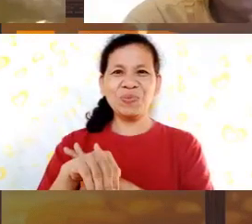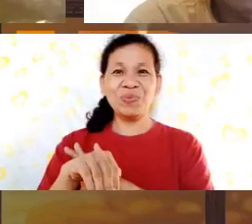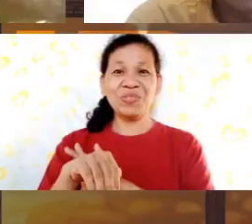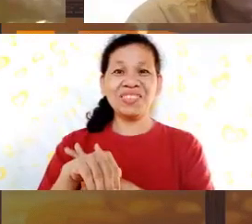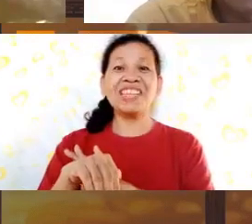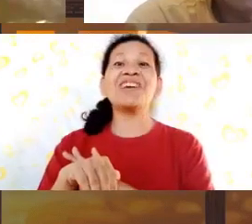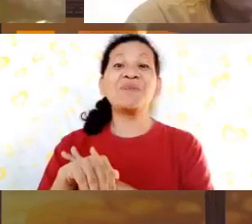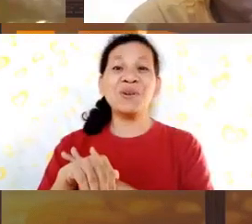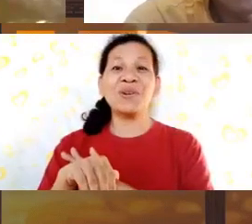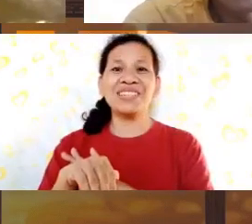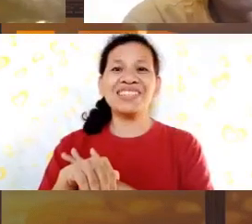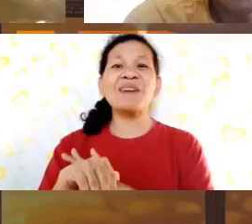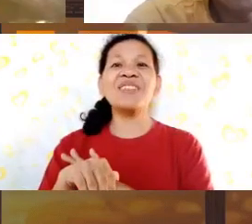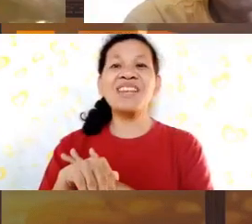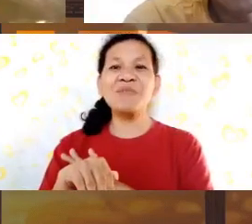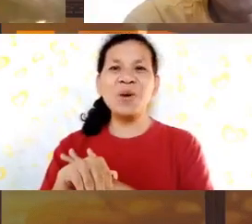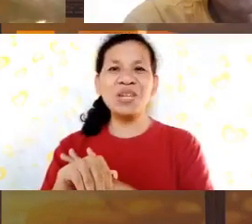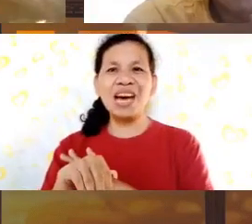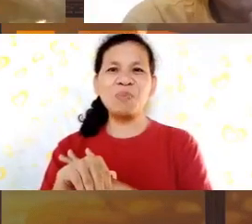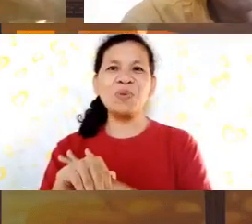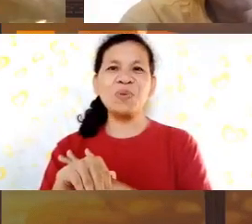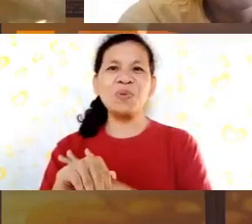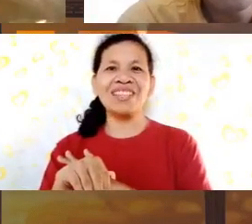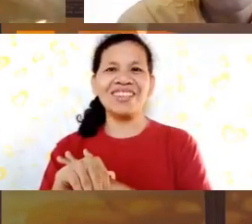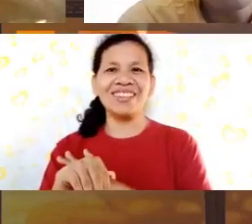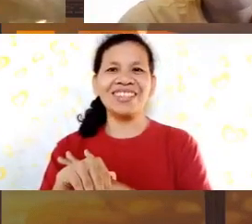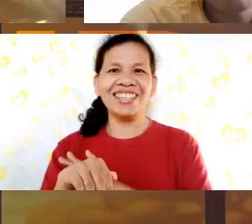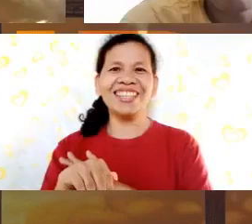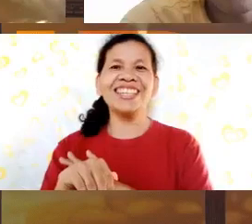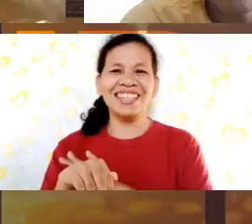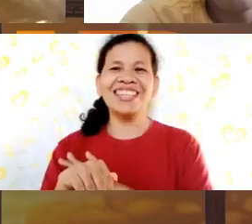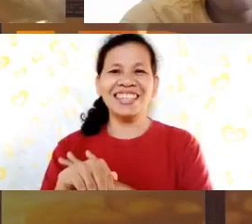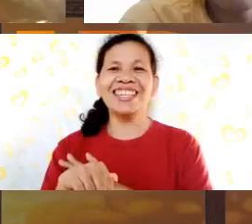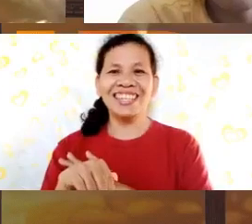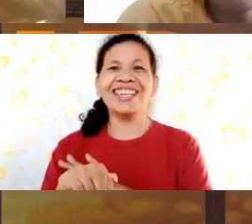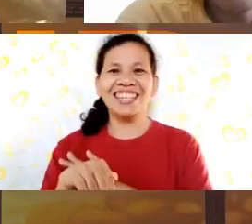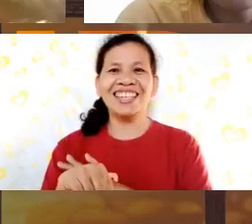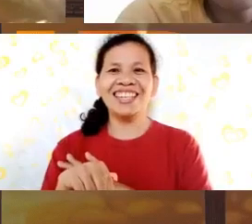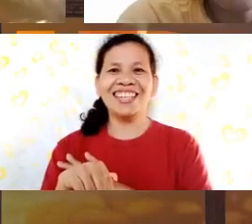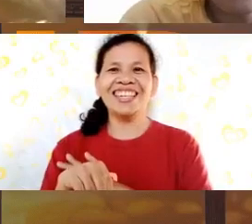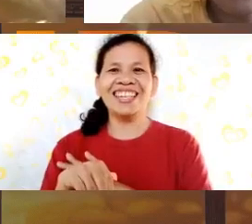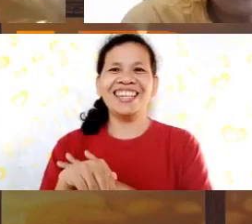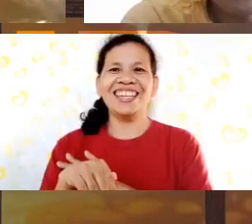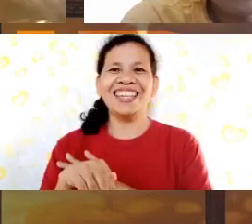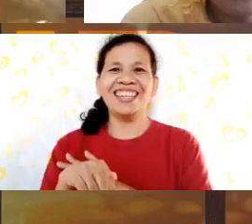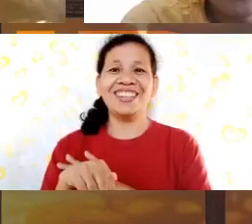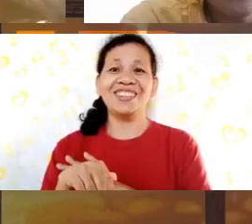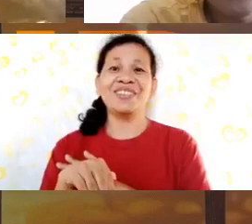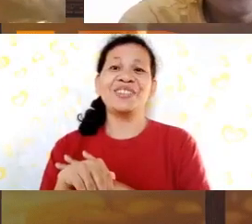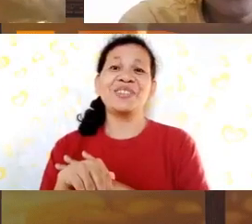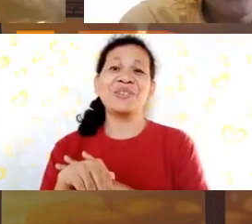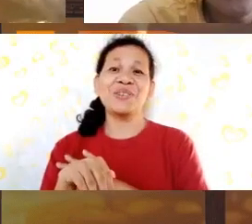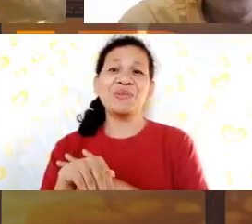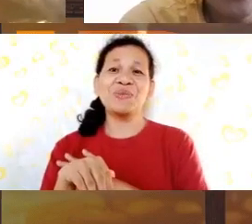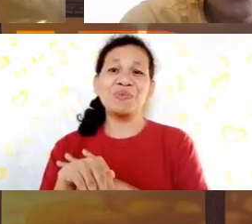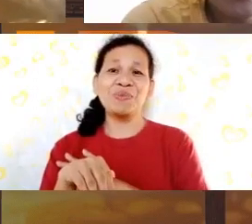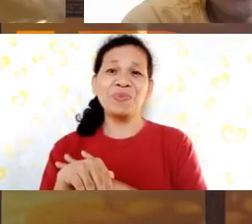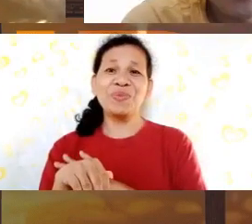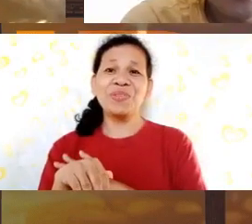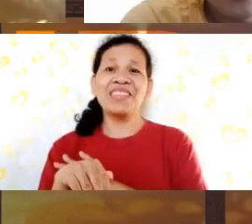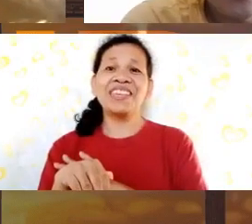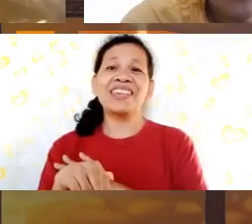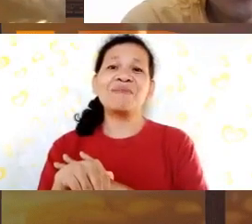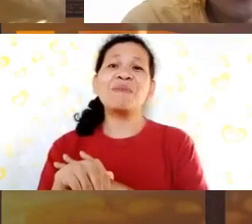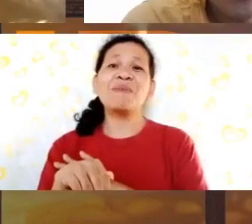yon. Noong okay. Celebration at ordination. Pumunta ka ng Monday to